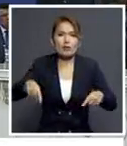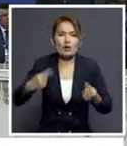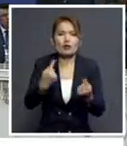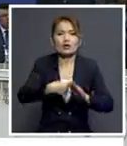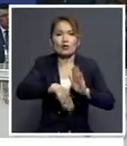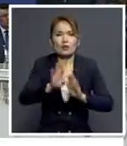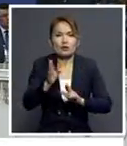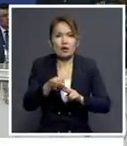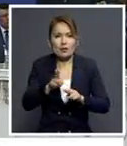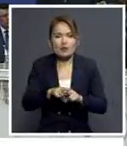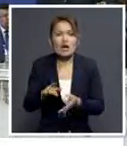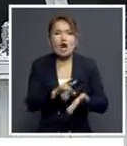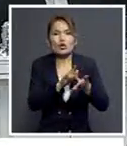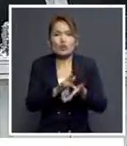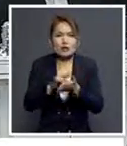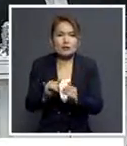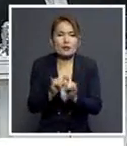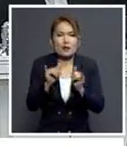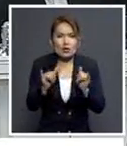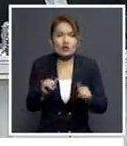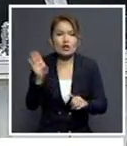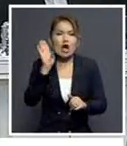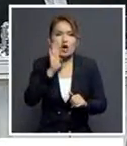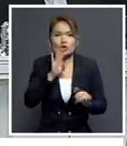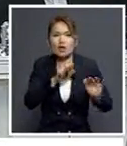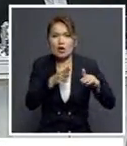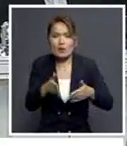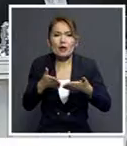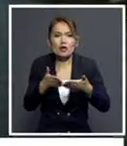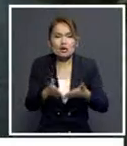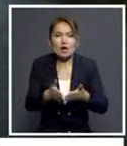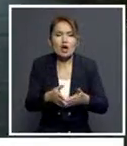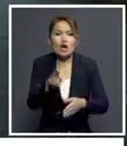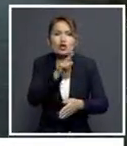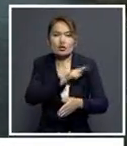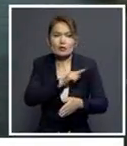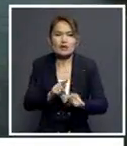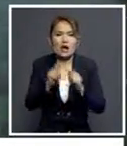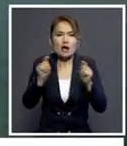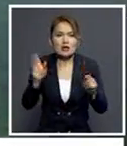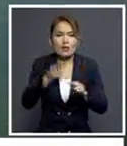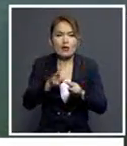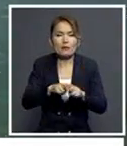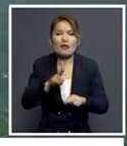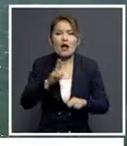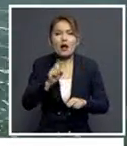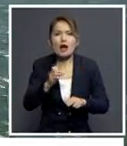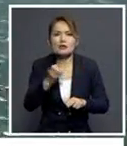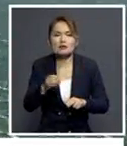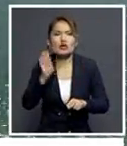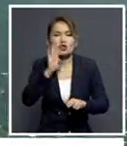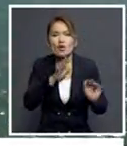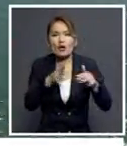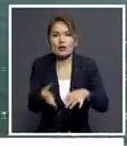серпін болмақ. Сондай-ақ туризм саласында дамып, су жолының жаңа бағыттары ашылады. Ал Каспийді пайдаланудың халықаралық